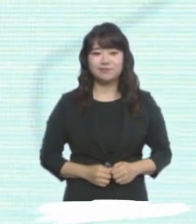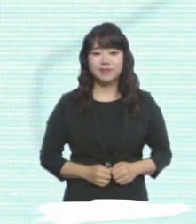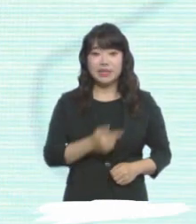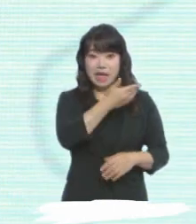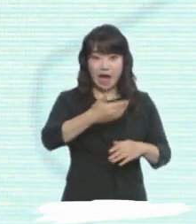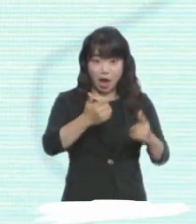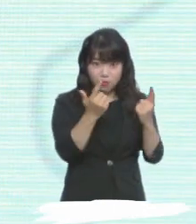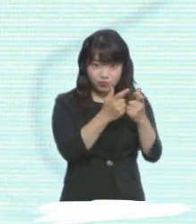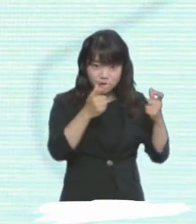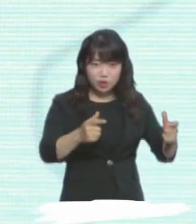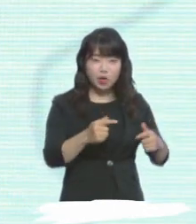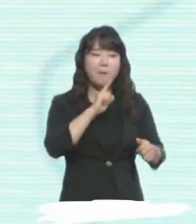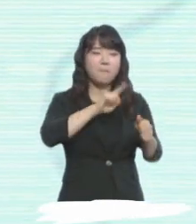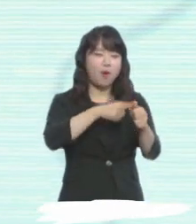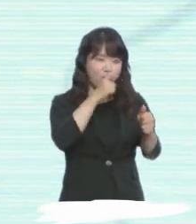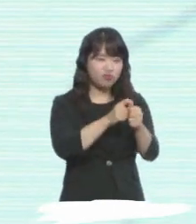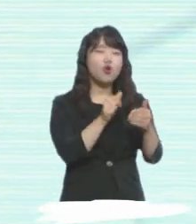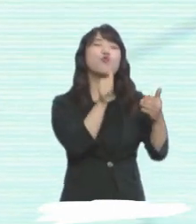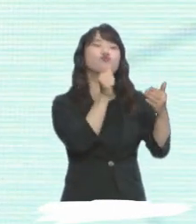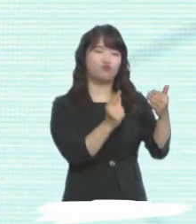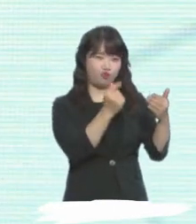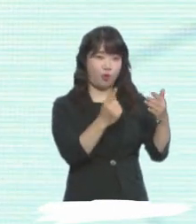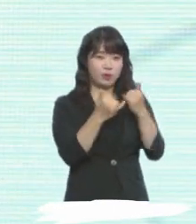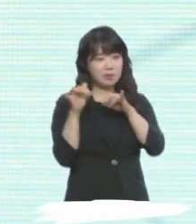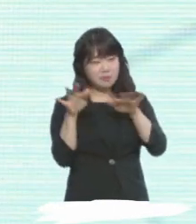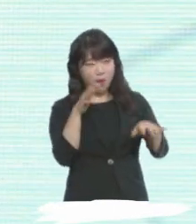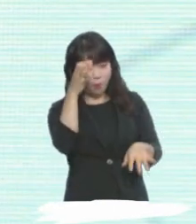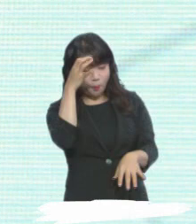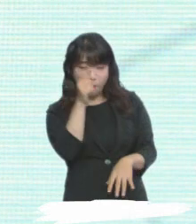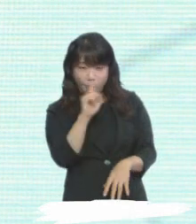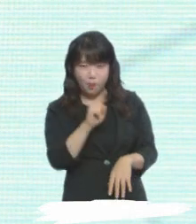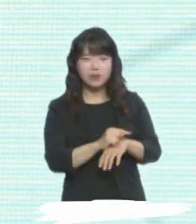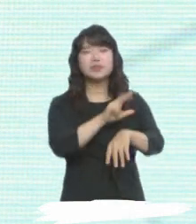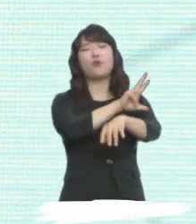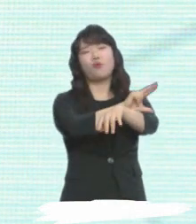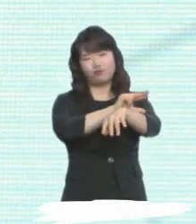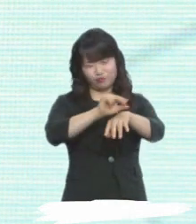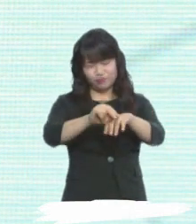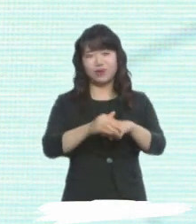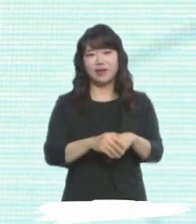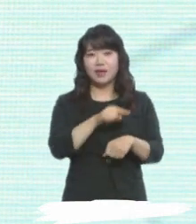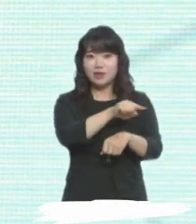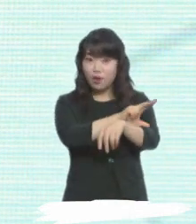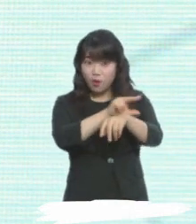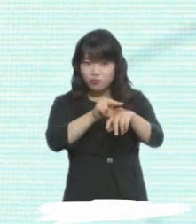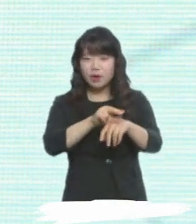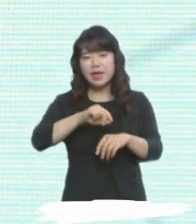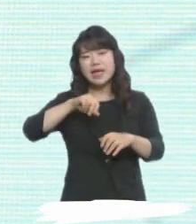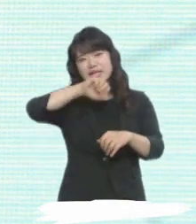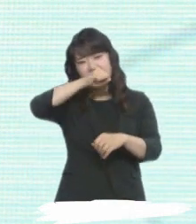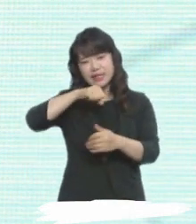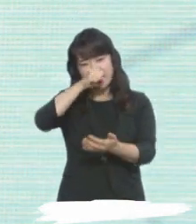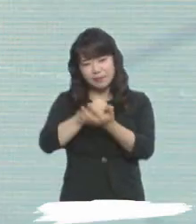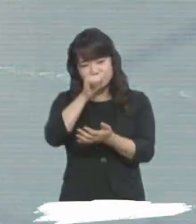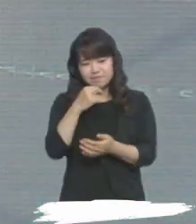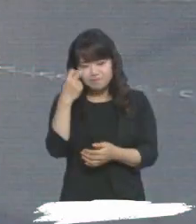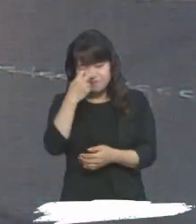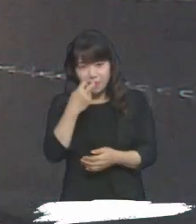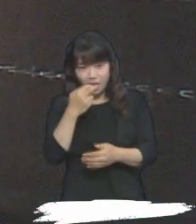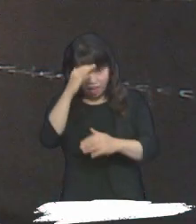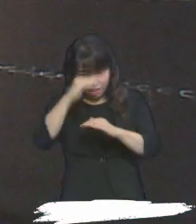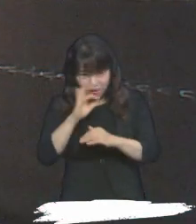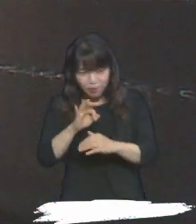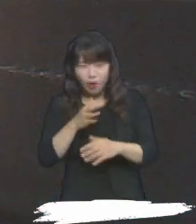강북판 9호선이라고 불리며 많은 시민들의 관심을 모았던 강북 횡단선. 이 경전철이 예타를 결국 통과하지 못하면서